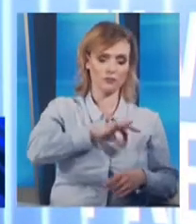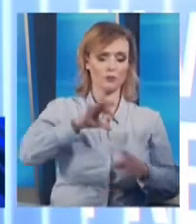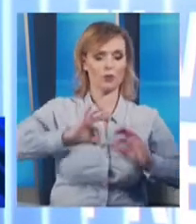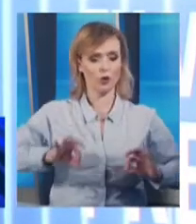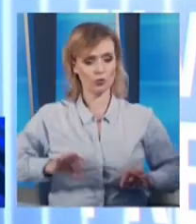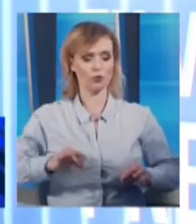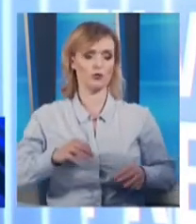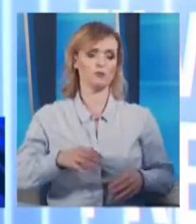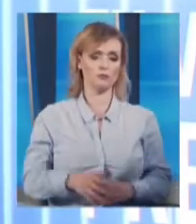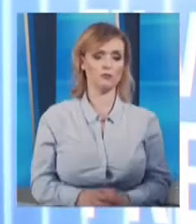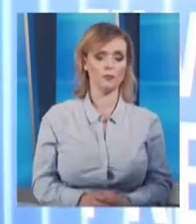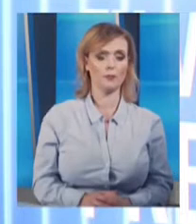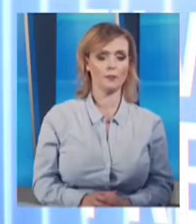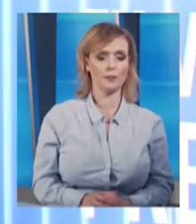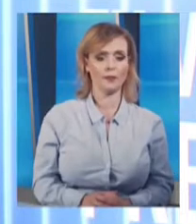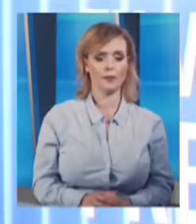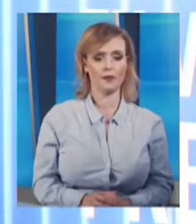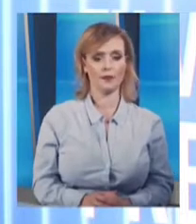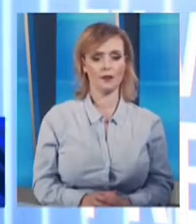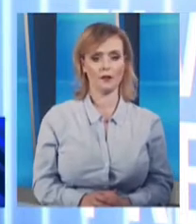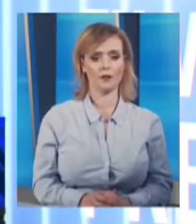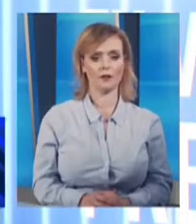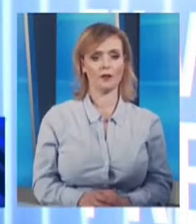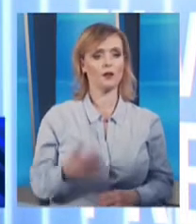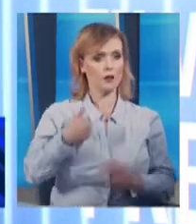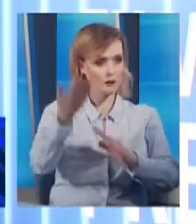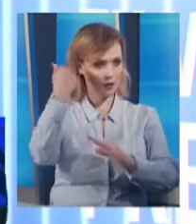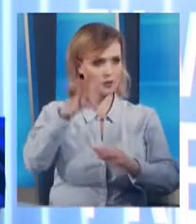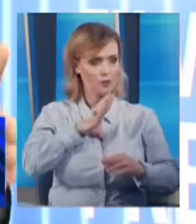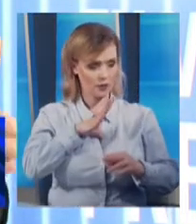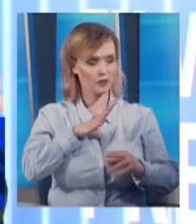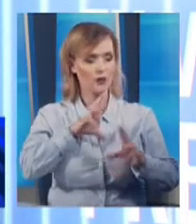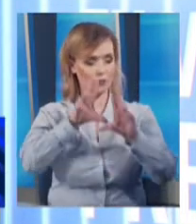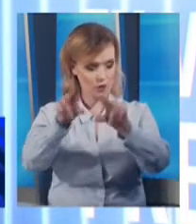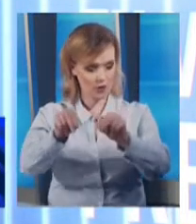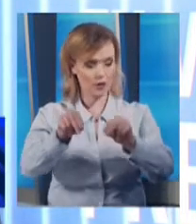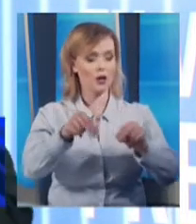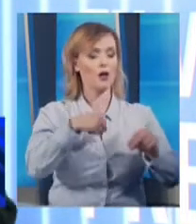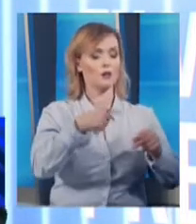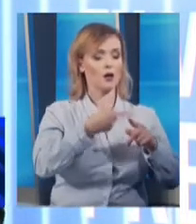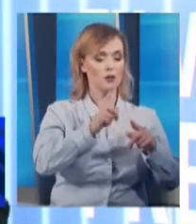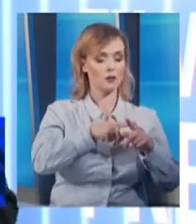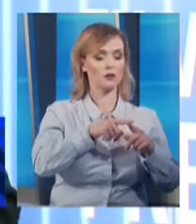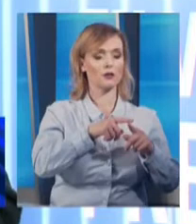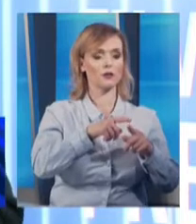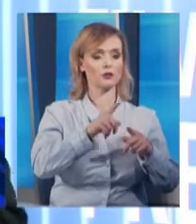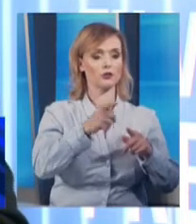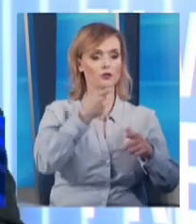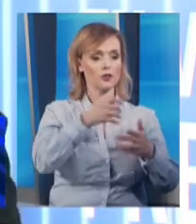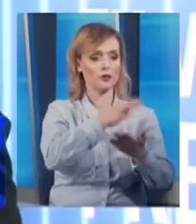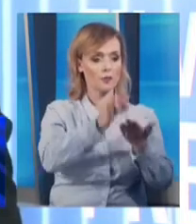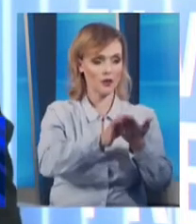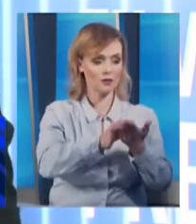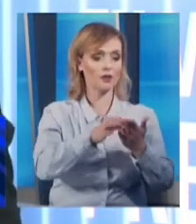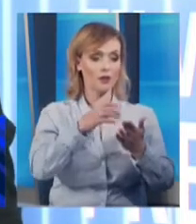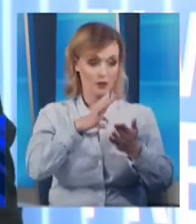așa mai departe. Am înțeles. Am făcut odată o promisiune, un angajament, l-am dus la bun sfârșit și o să-l duc și pe ăsta la bun sfârșit, împreună cu